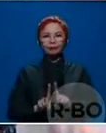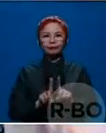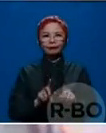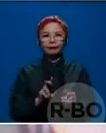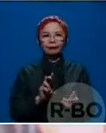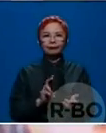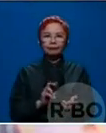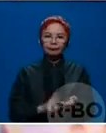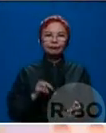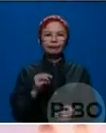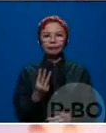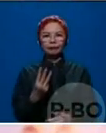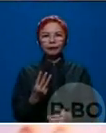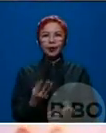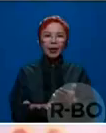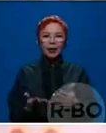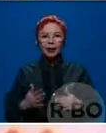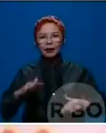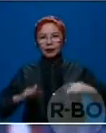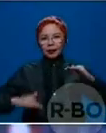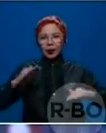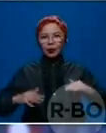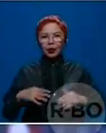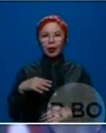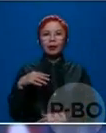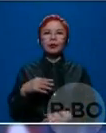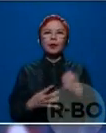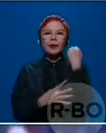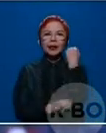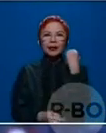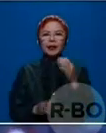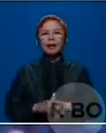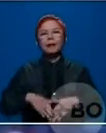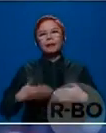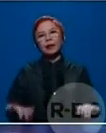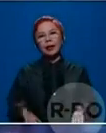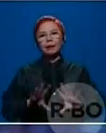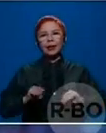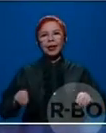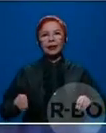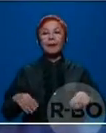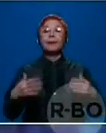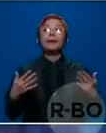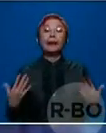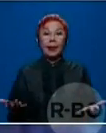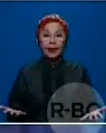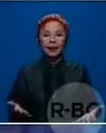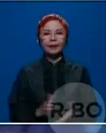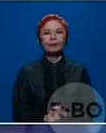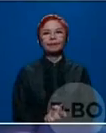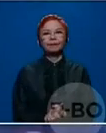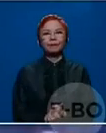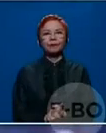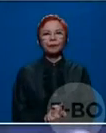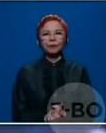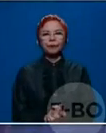masalah ketimpangan sosial dan kemiskinan terutama dalam menciptakan lapangan pekerjaan dan mengurangi dominasi penguasaan aset agar hal tersebut bisa secara